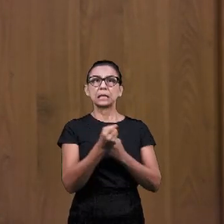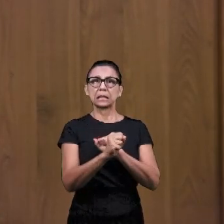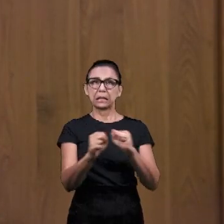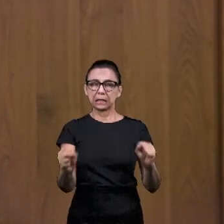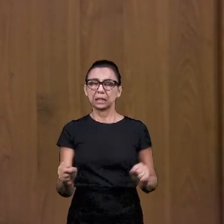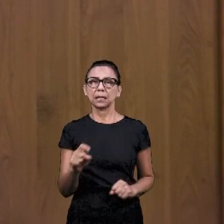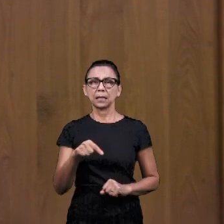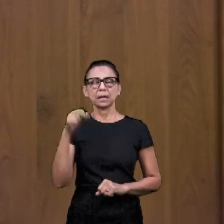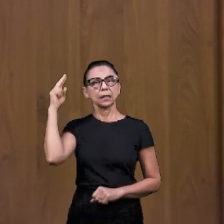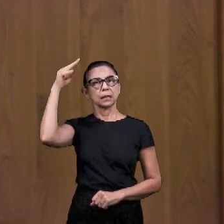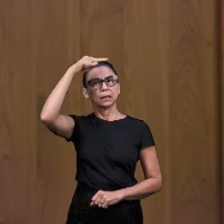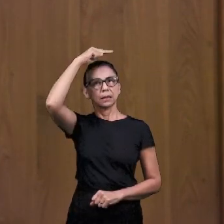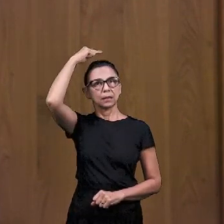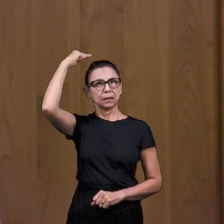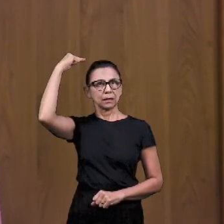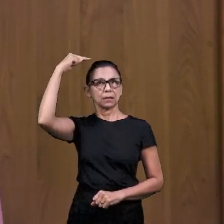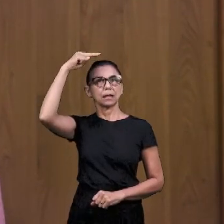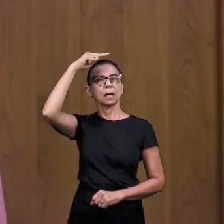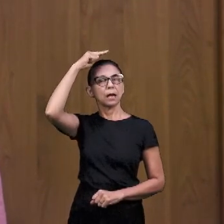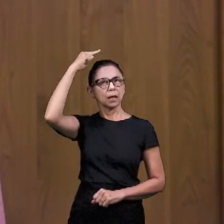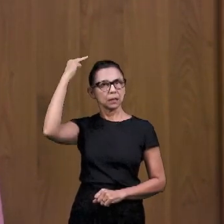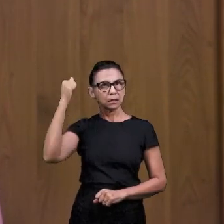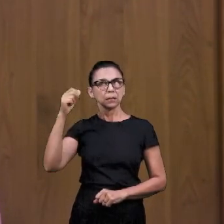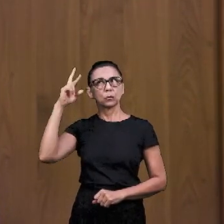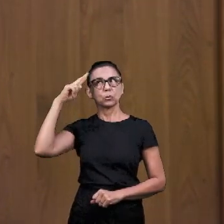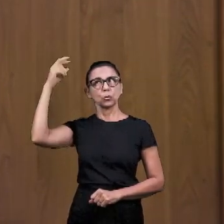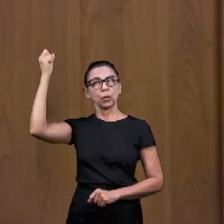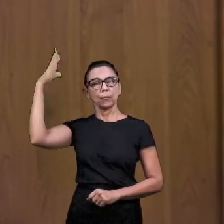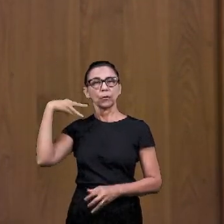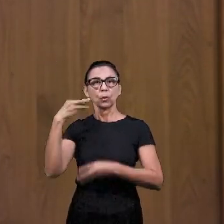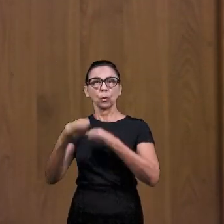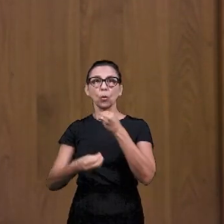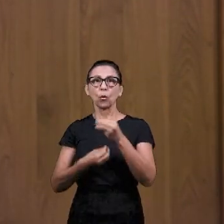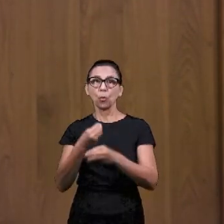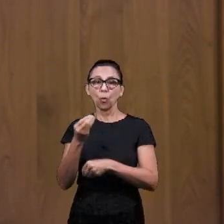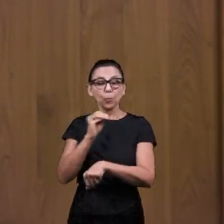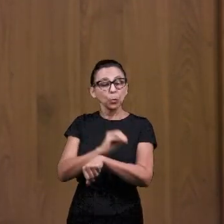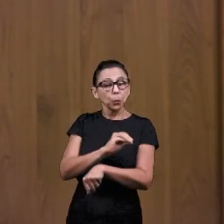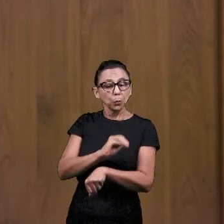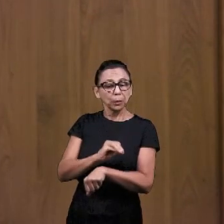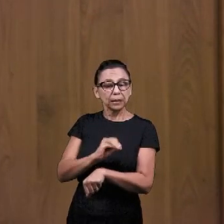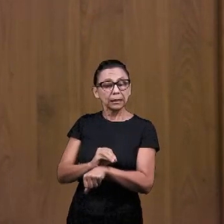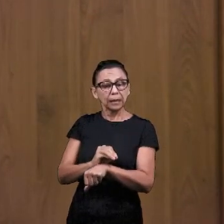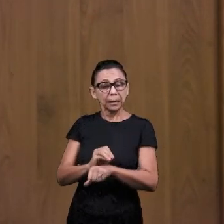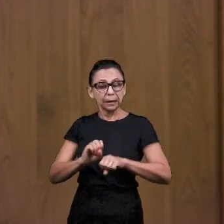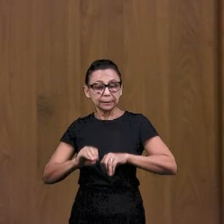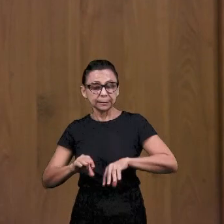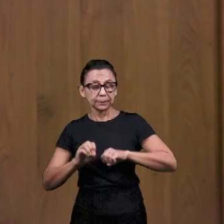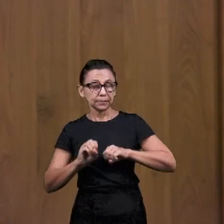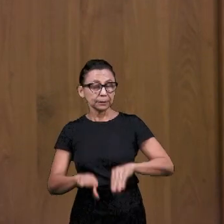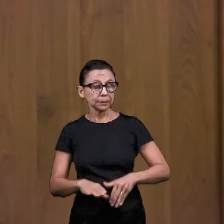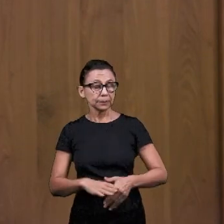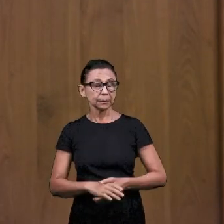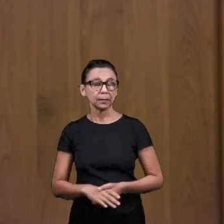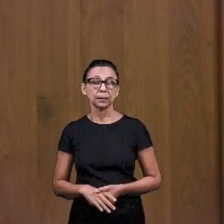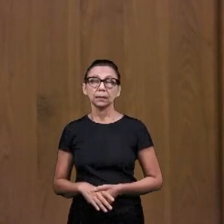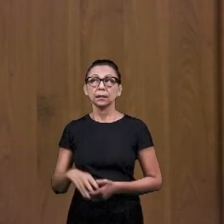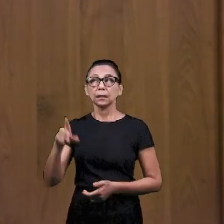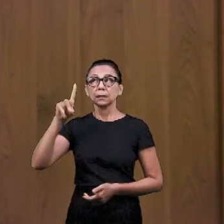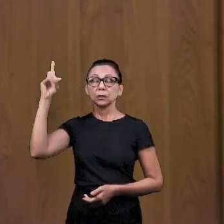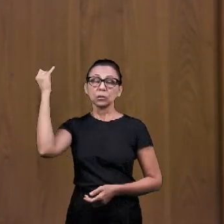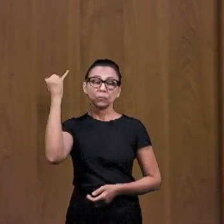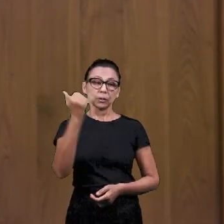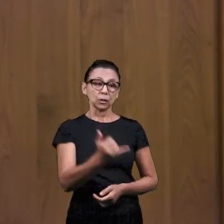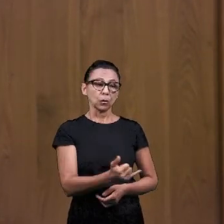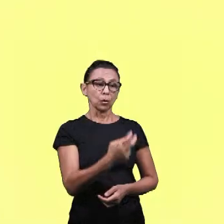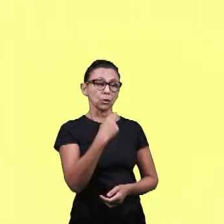créé éduqué selon l'orientation de Dieu. Dieu a dirigé ses parents à ne pas couper ses